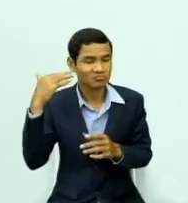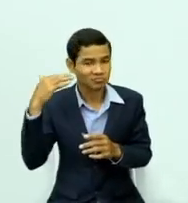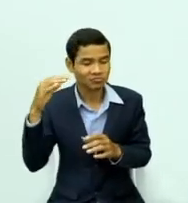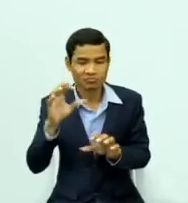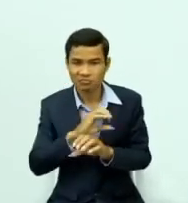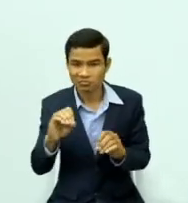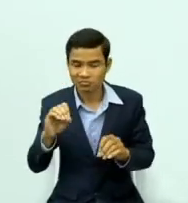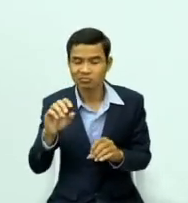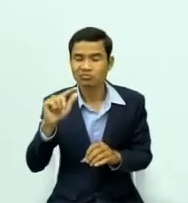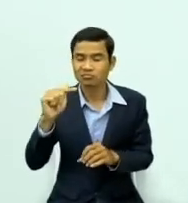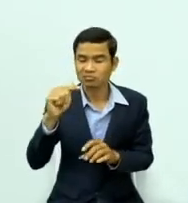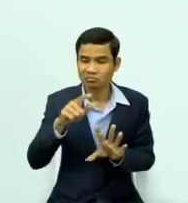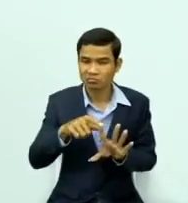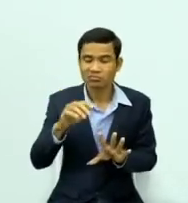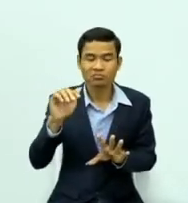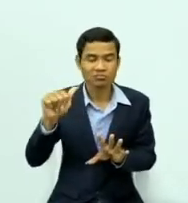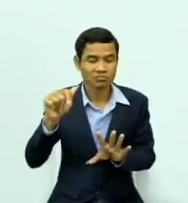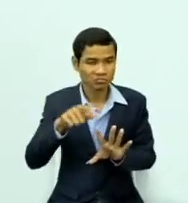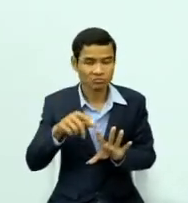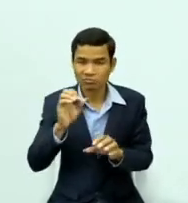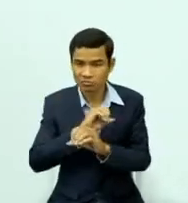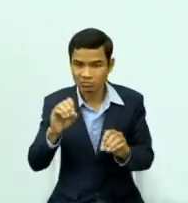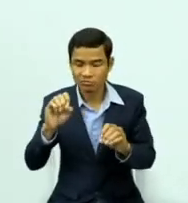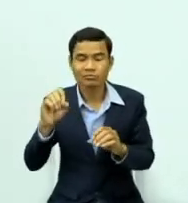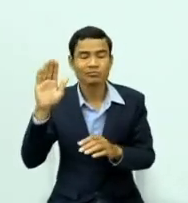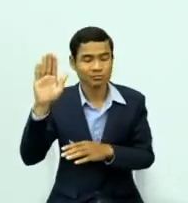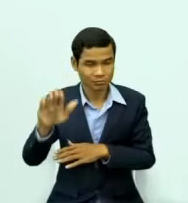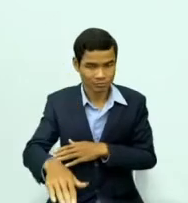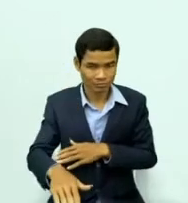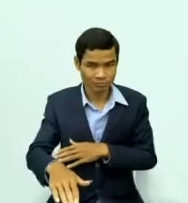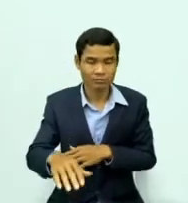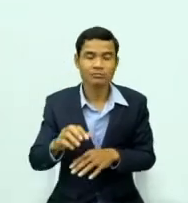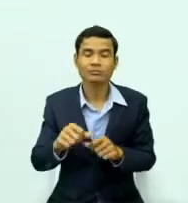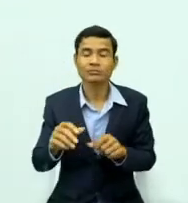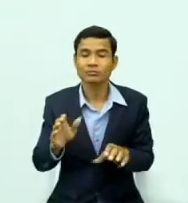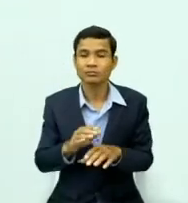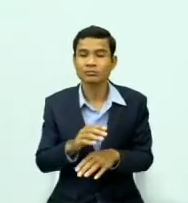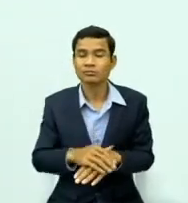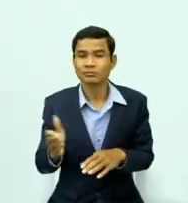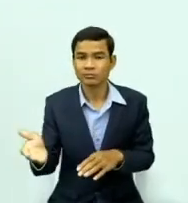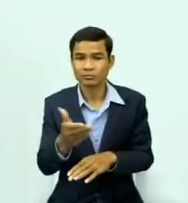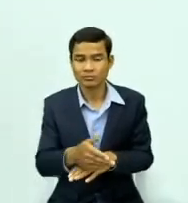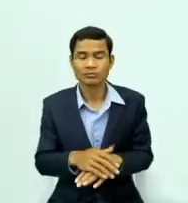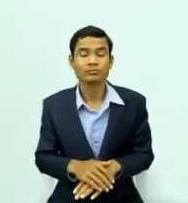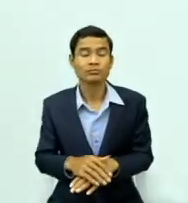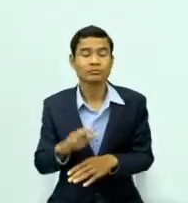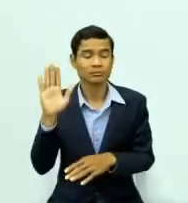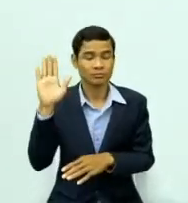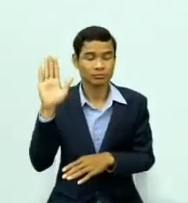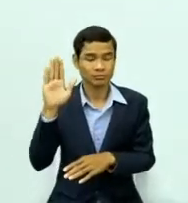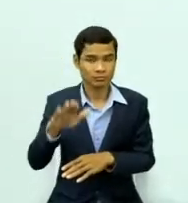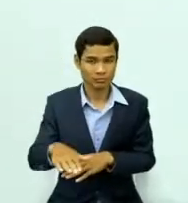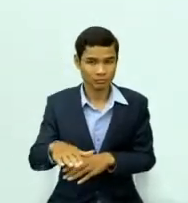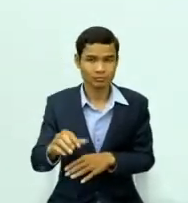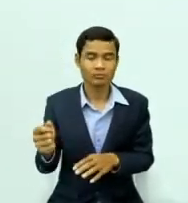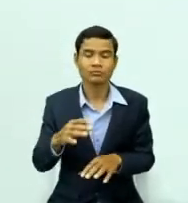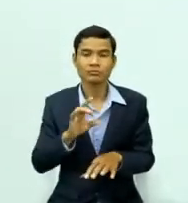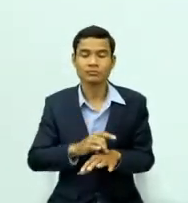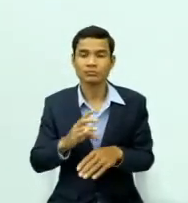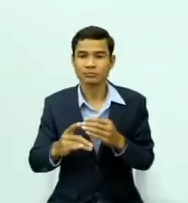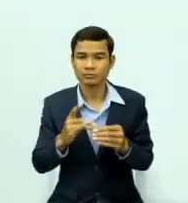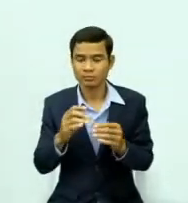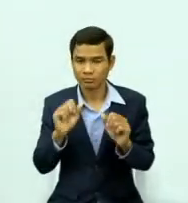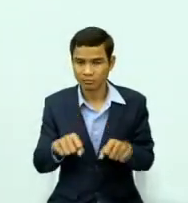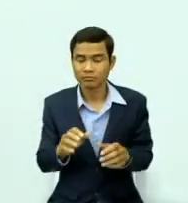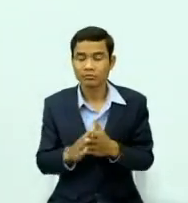nhó tế. Còn tình lẹ đầy cho nè con ná. Chà còn toàn hai. Tại lớn nè cổ nâng thuở con mưa mua chì cùng rù sần.